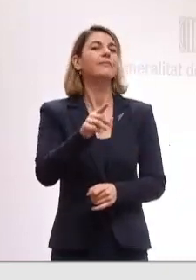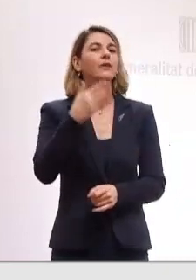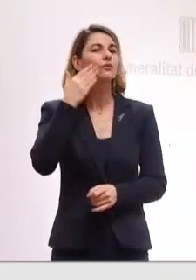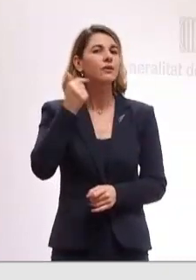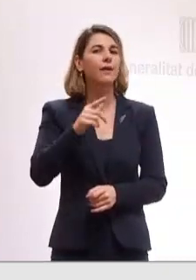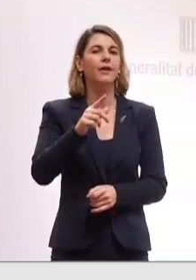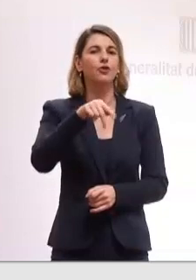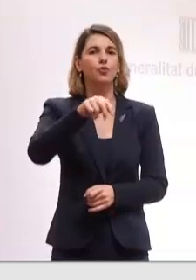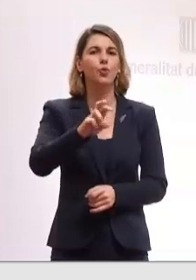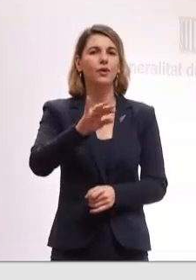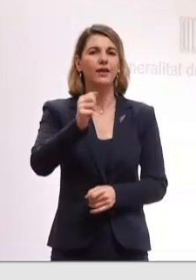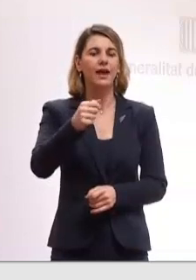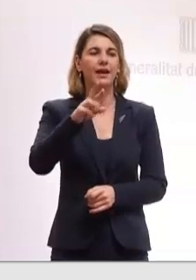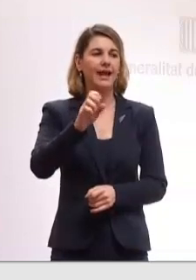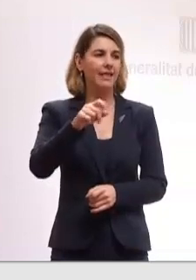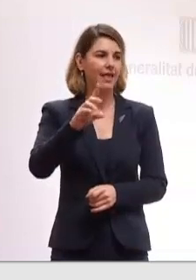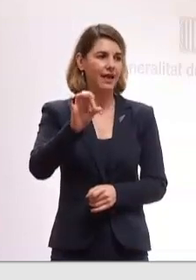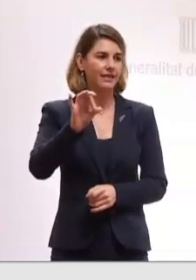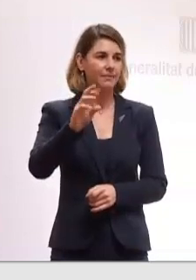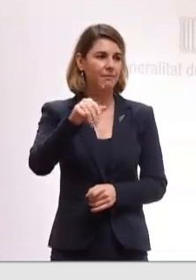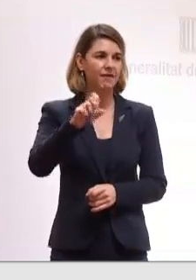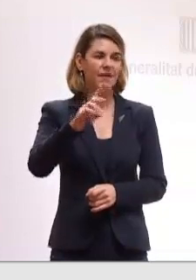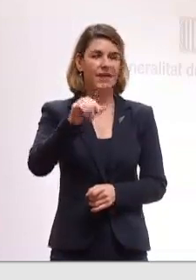senyora Núria Clèries i Nerín.